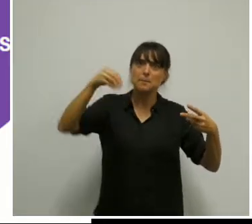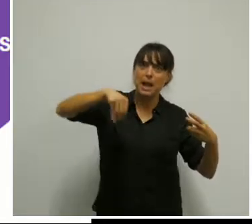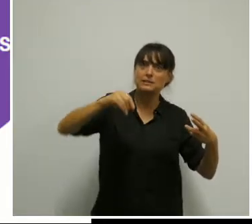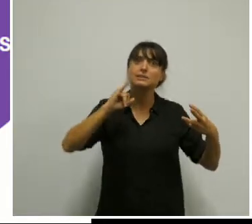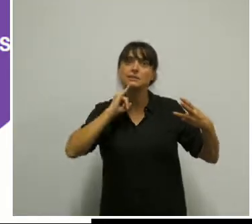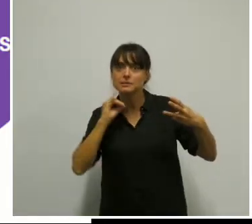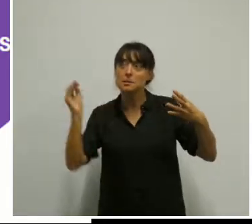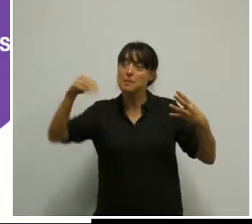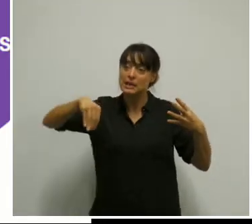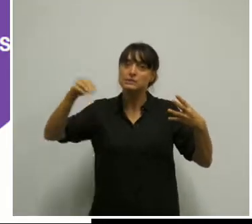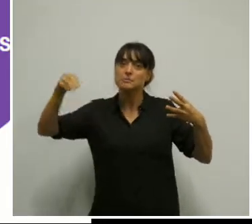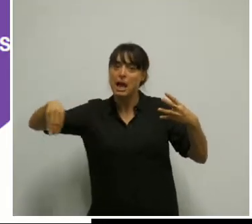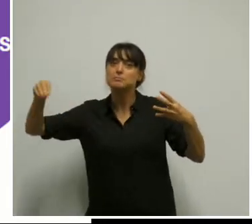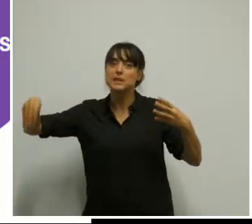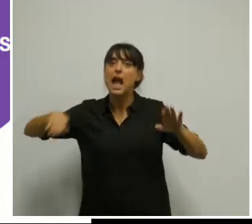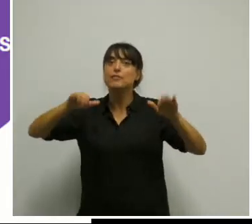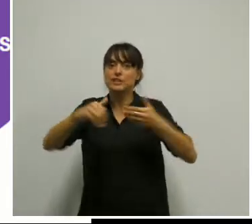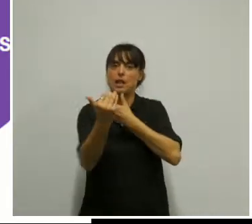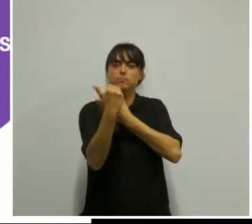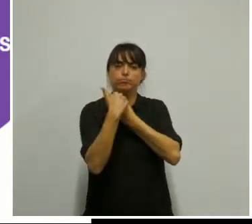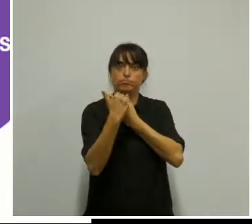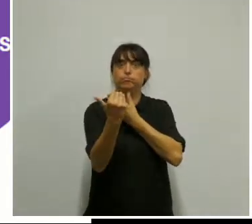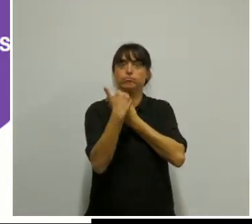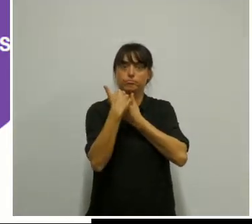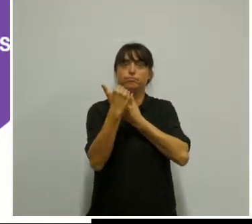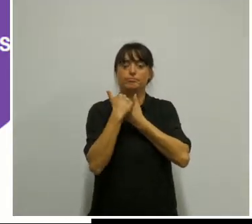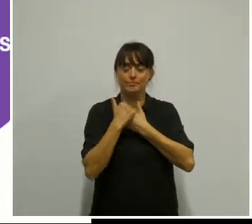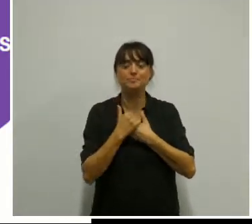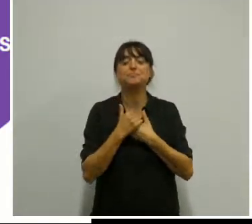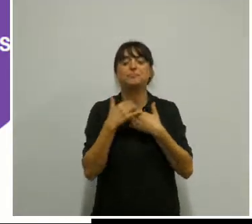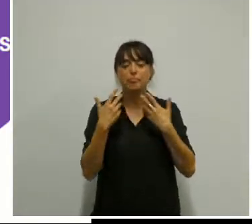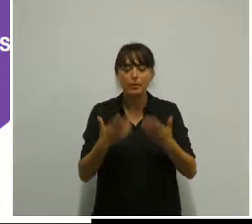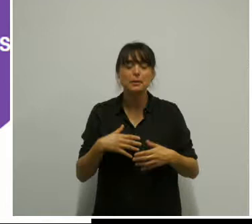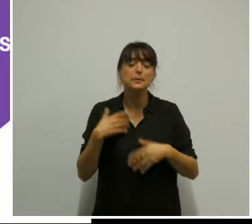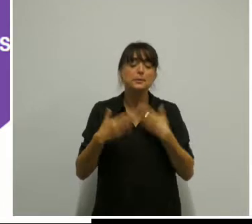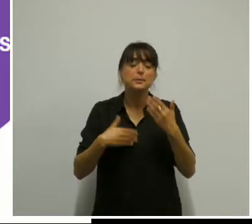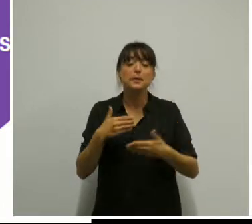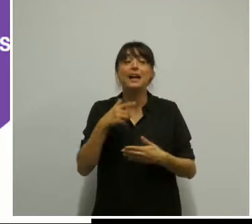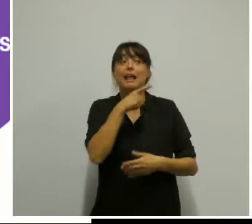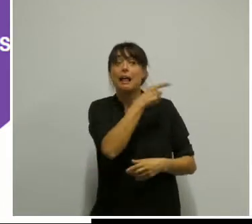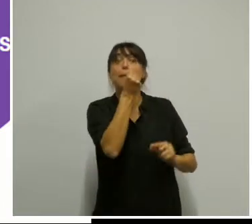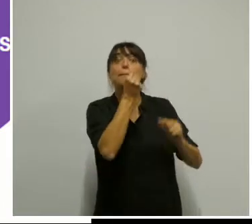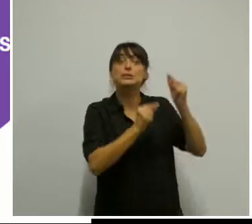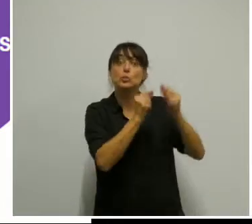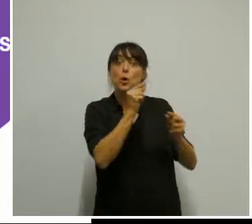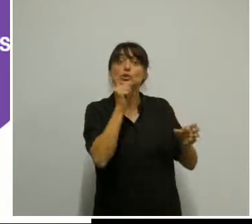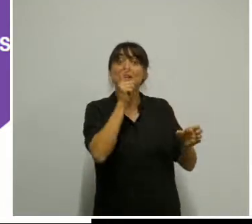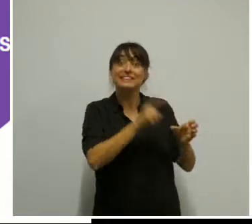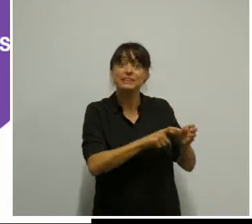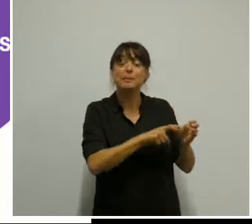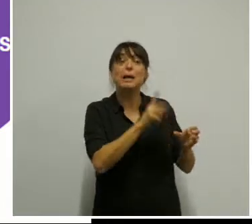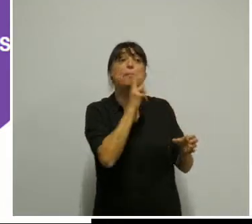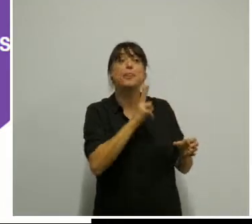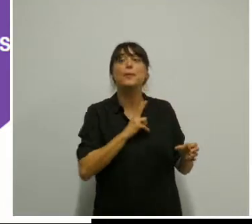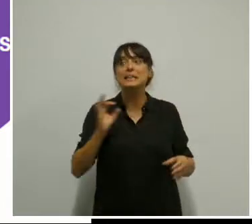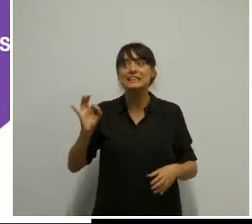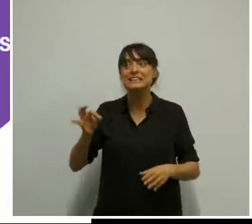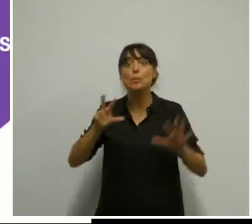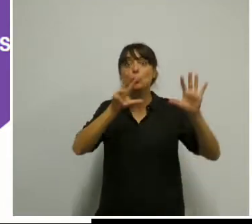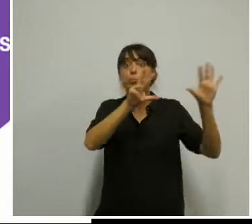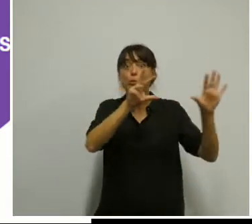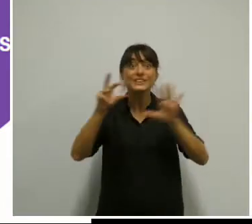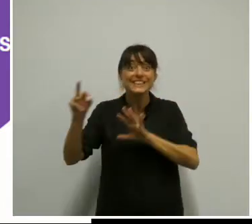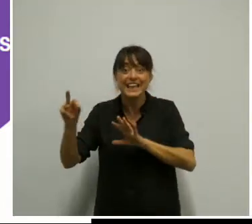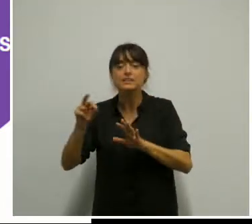No? I doncs clar, va arribar el moment que ja ens diuen que sí, no? Des dels pressupostos participatius ja ens diuen que el nostre projecte entra, que a més tindrem això, tindrem